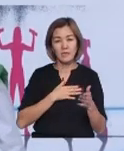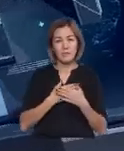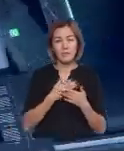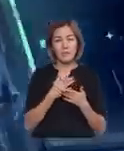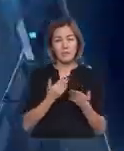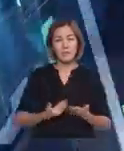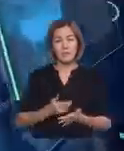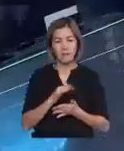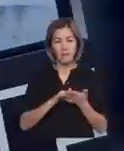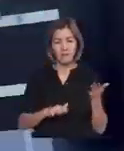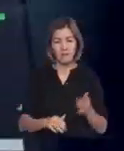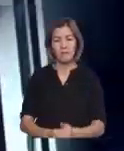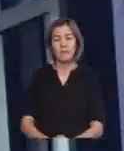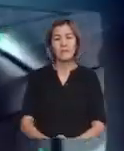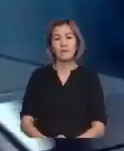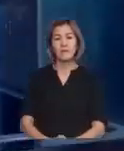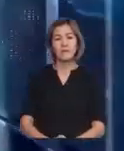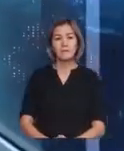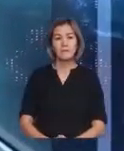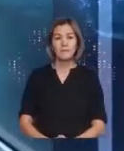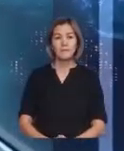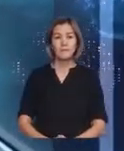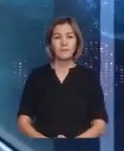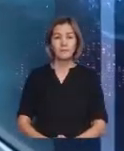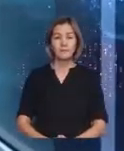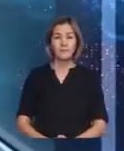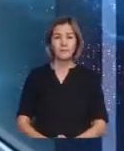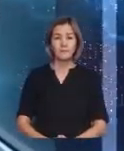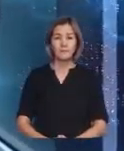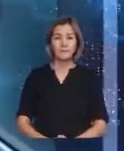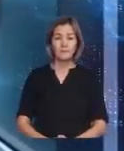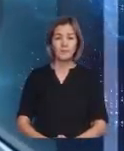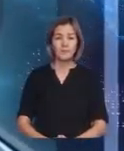долголетия. Айслу Жандосова, Ахвота Урал, Казажандос Омербай, телеканал ЖТСУ, Кунаев.